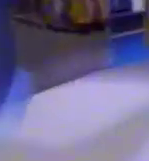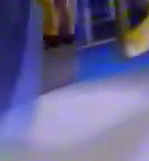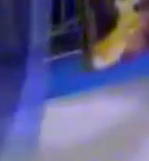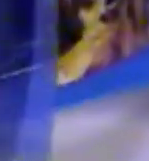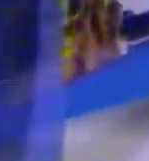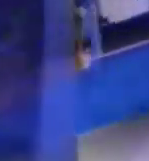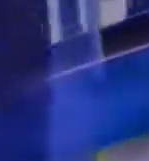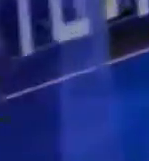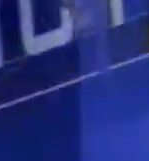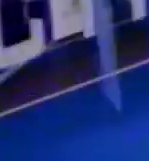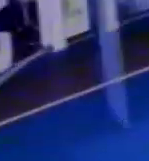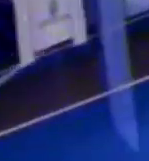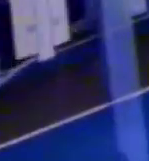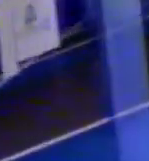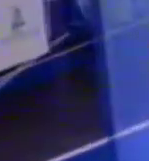Дякую за